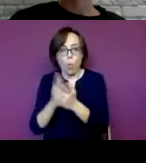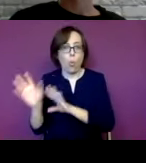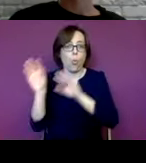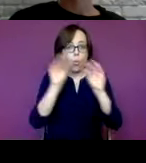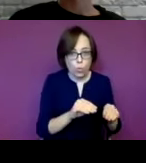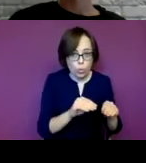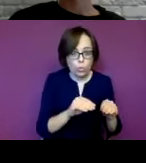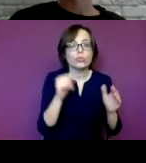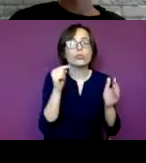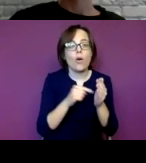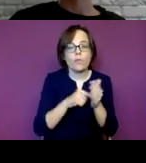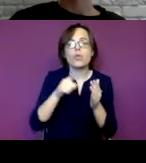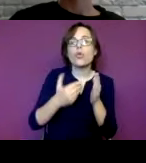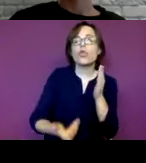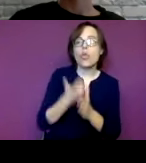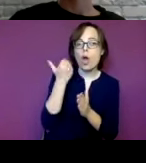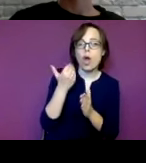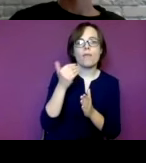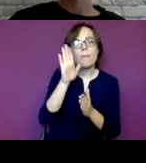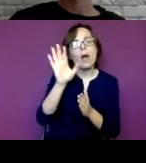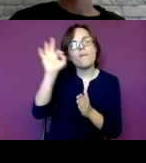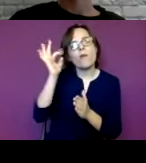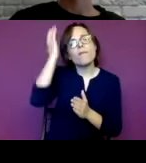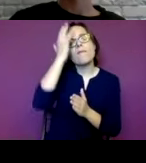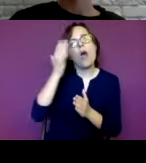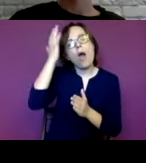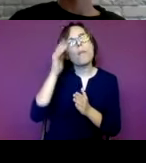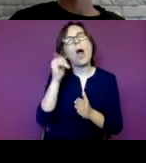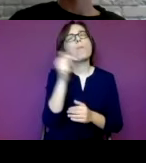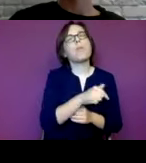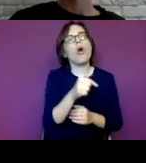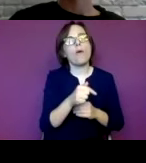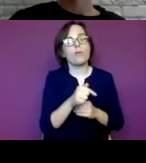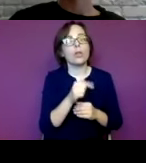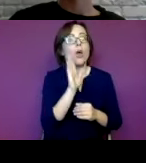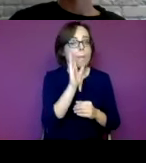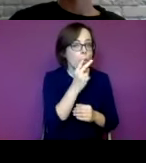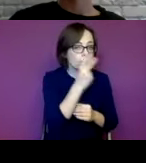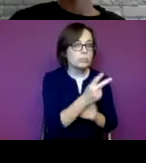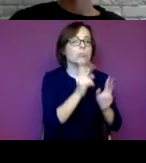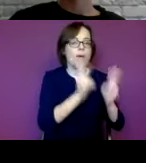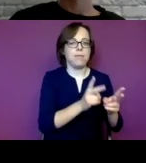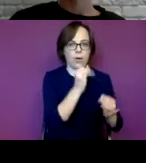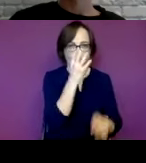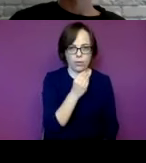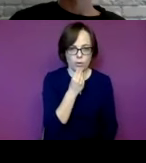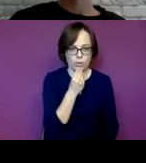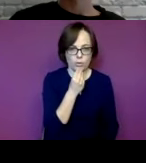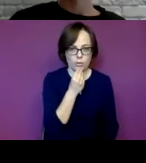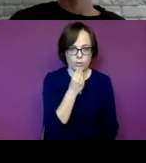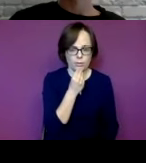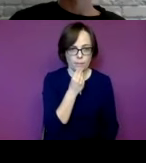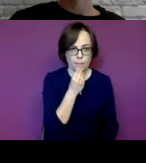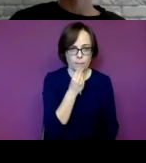prawda? Ci nowi, którzy przybywają z określoną wizją i wyobrażeniem wiejskości, stykają się z wyobrażeniem wiejskości tych, którzy tam mieszkają, no jeszcze